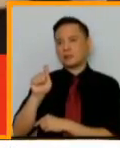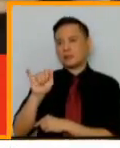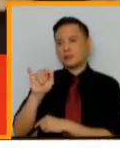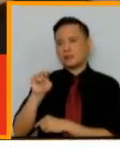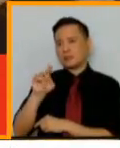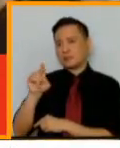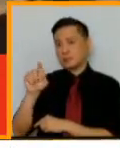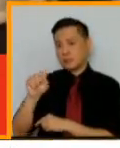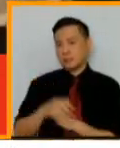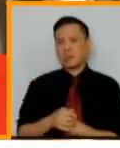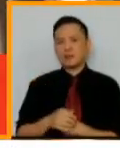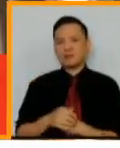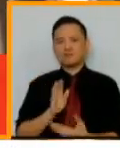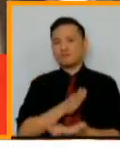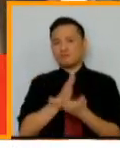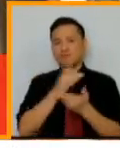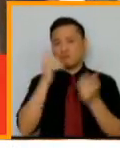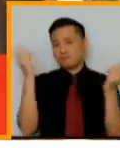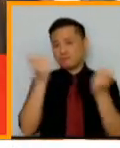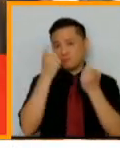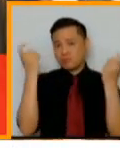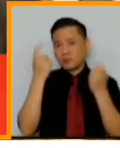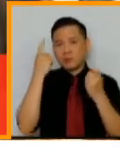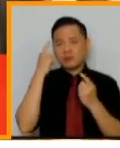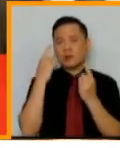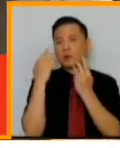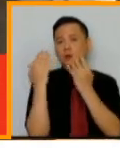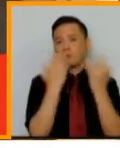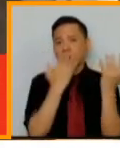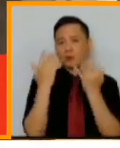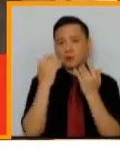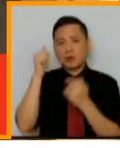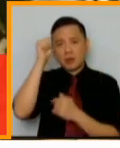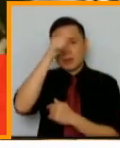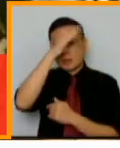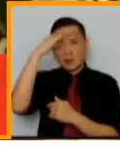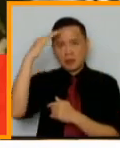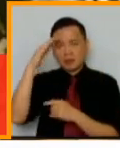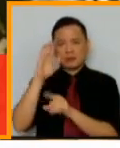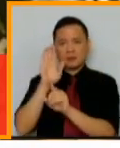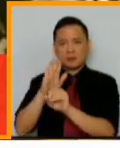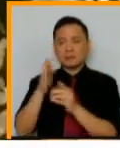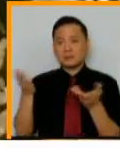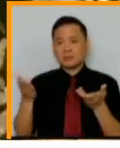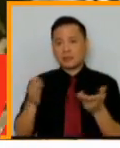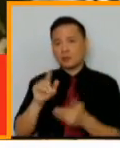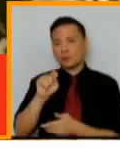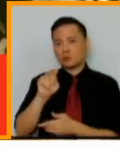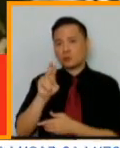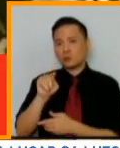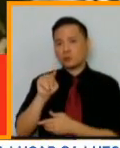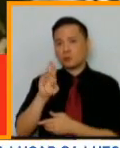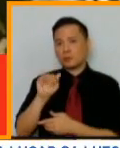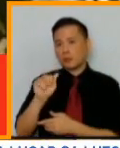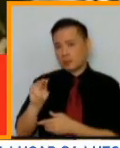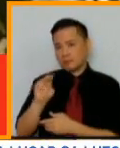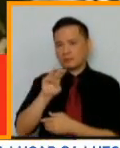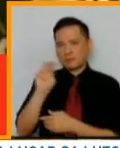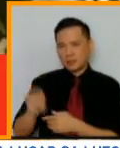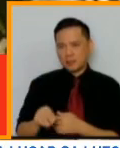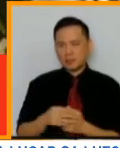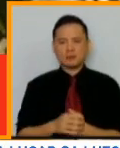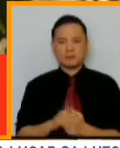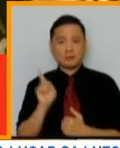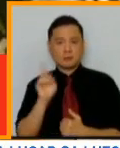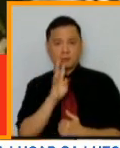sa paggunita ng kaarawan ni Gat Andres Bonifacio sa Tutuban, Maynila. Ituloy natin ang adikain ni